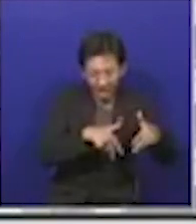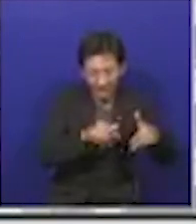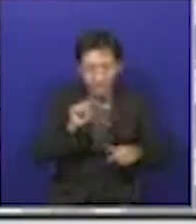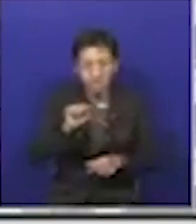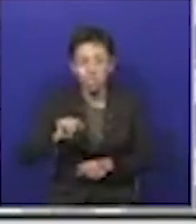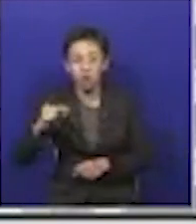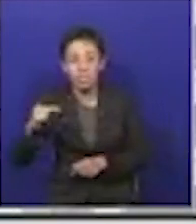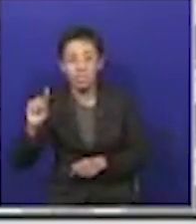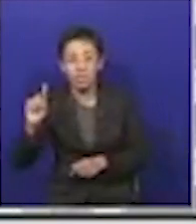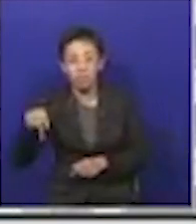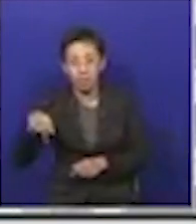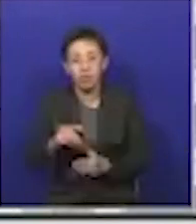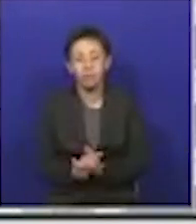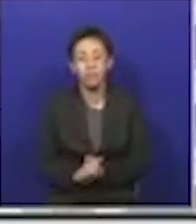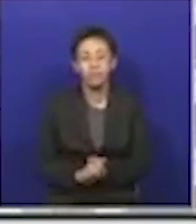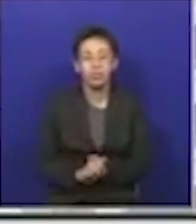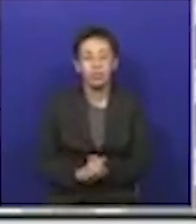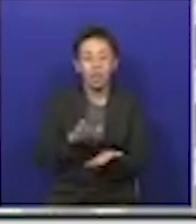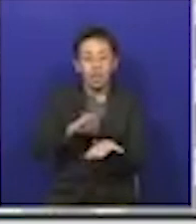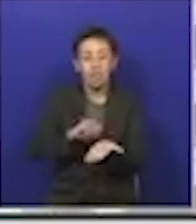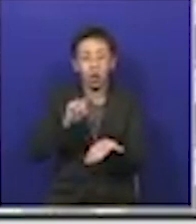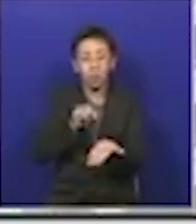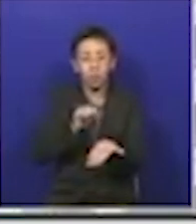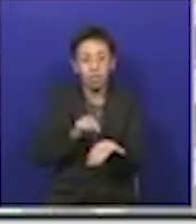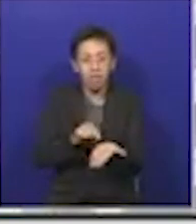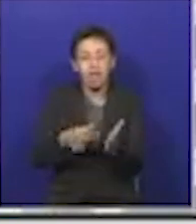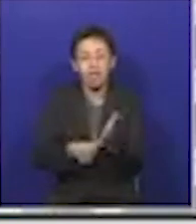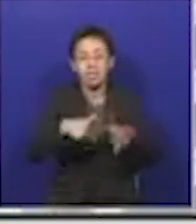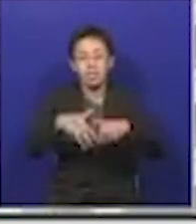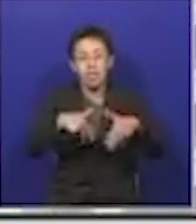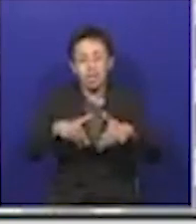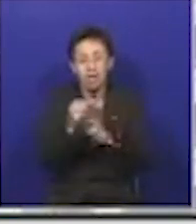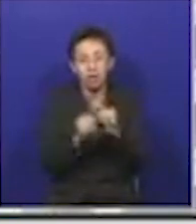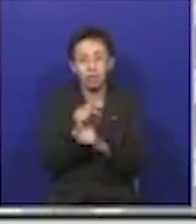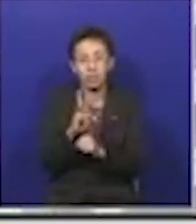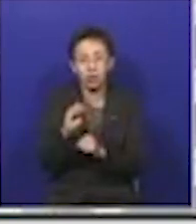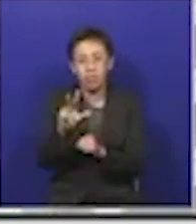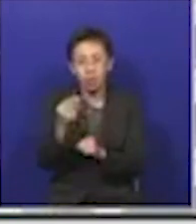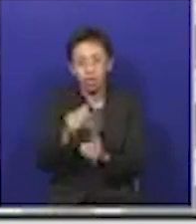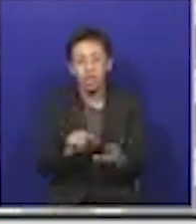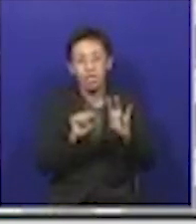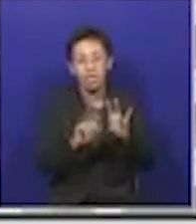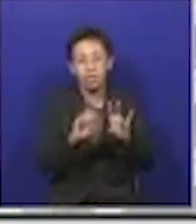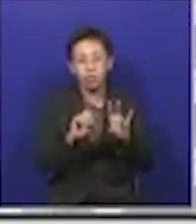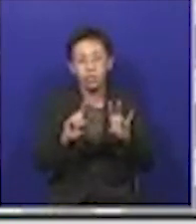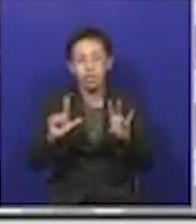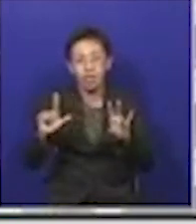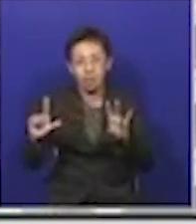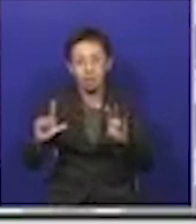อนนี้ถ้าข้อมูลไม่พลาดนะฮะหนี้สาธารณะปี63อยู่ที่ 7.01 ล้านล้าน